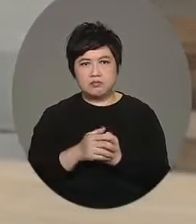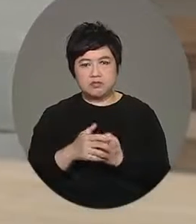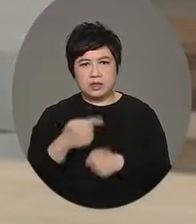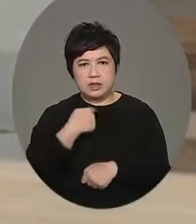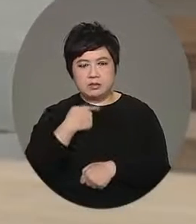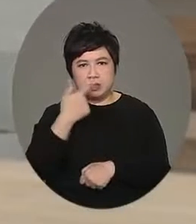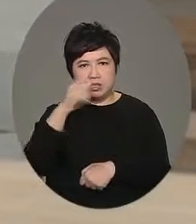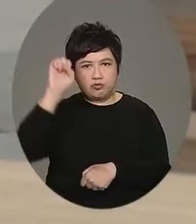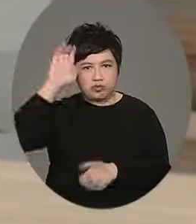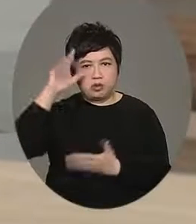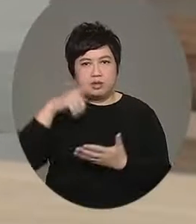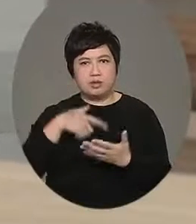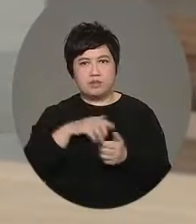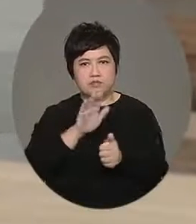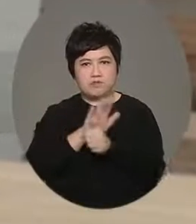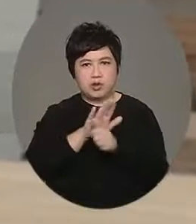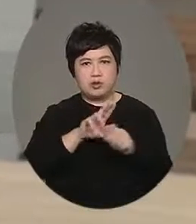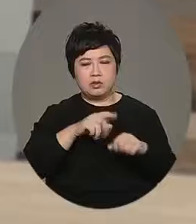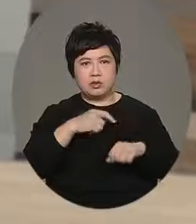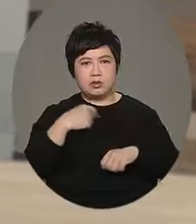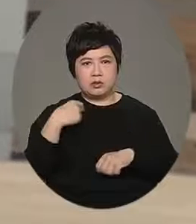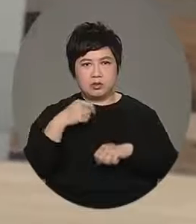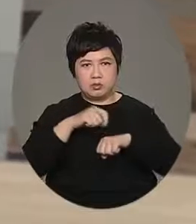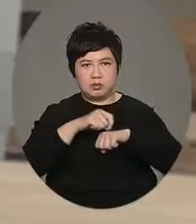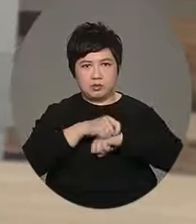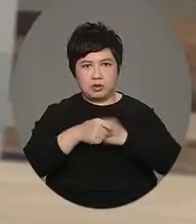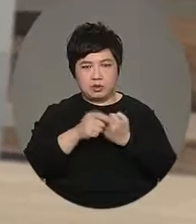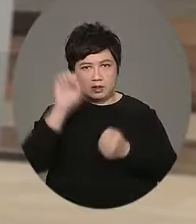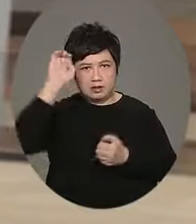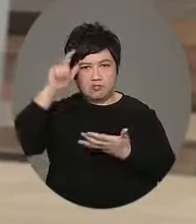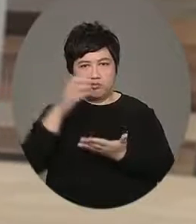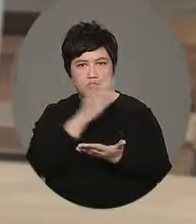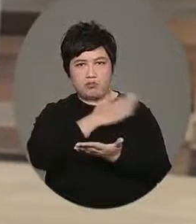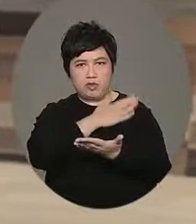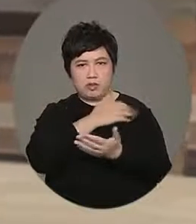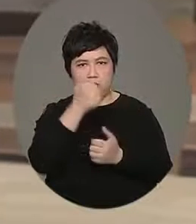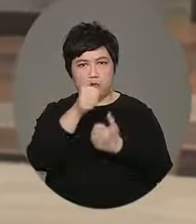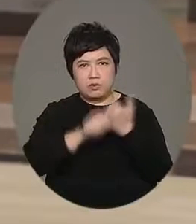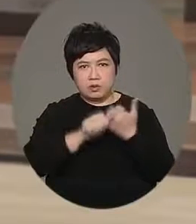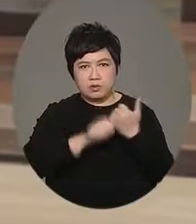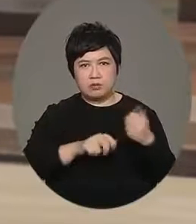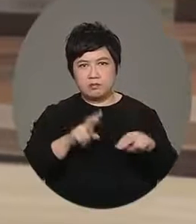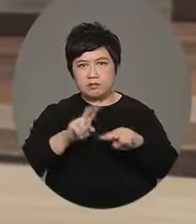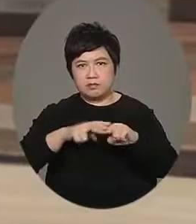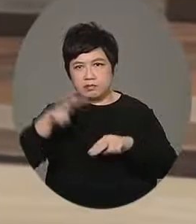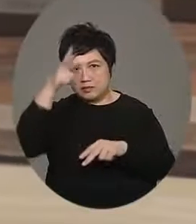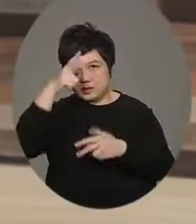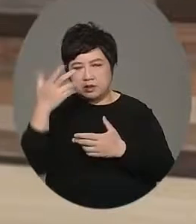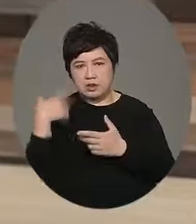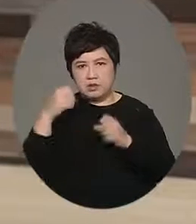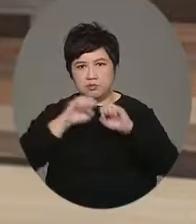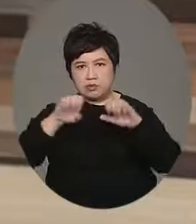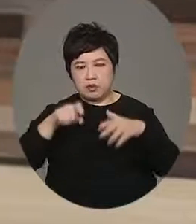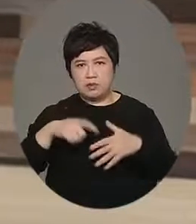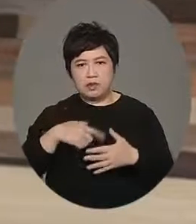可能要夠創意，為國家出謀獻策，才稱得上是盡責的委員。內地當局早前宣布完成脫